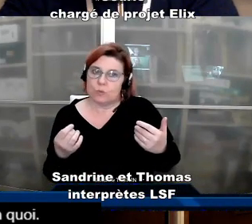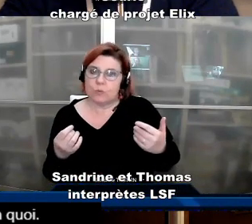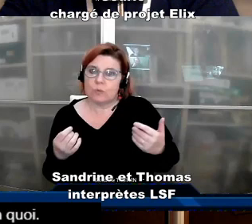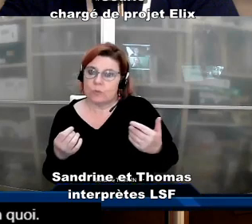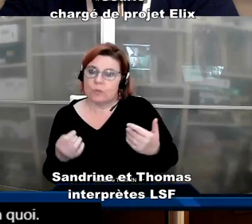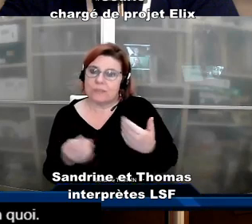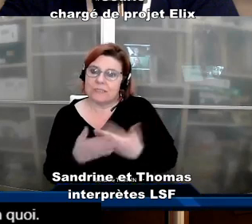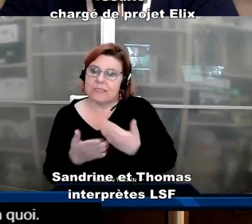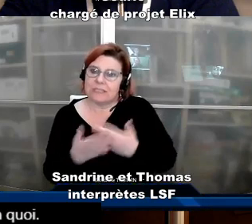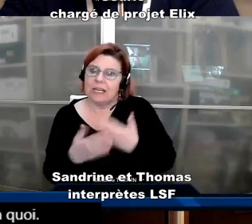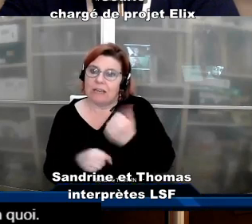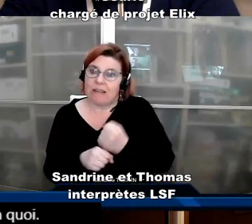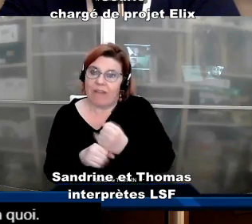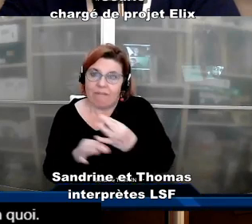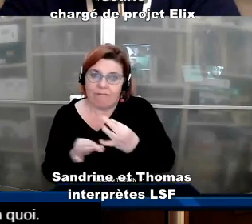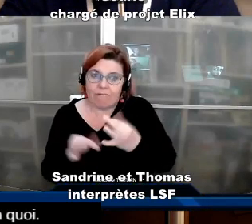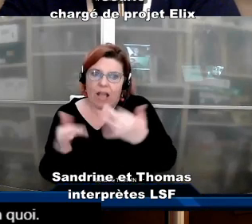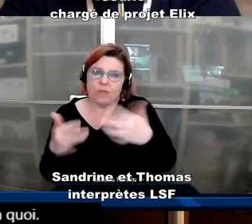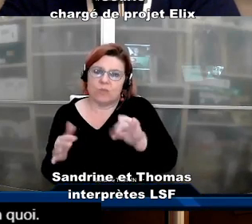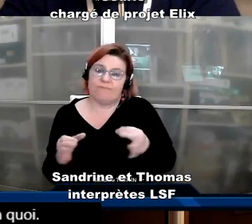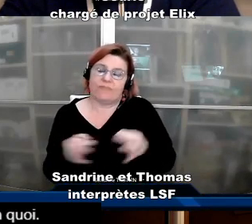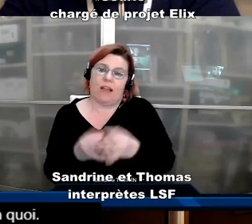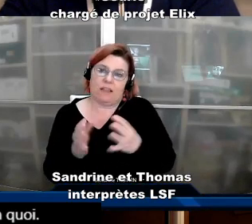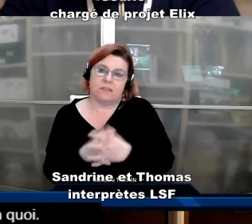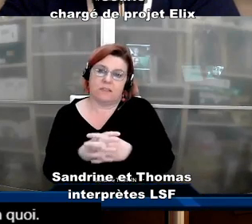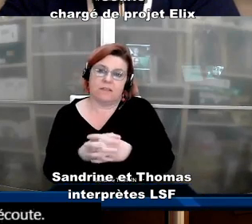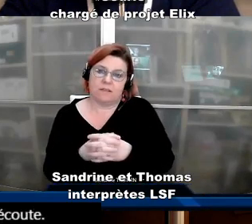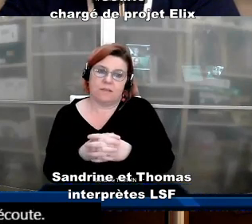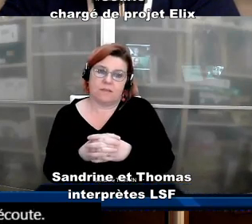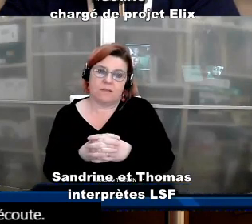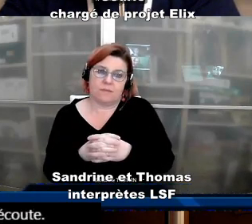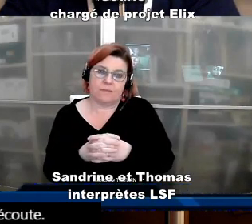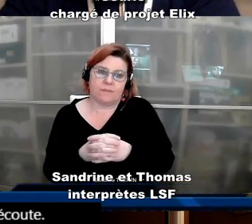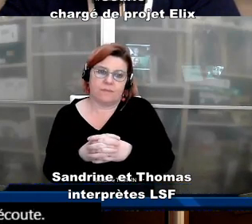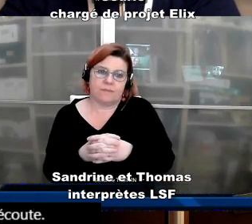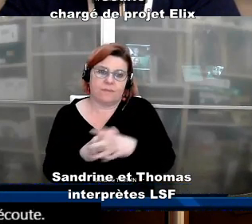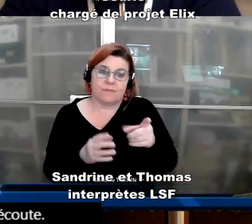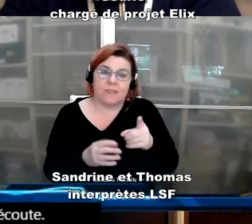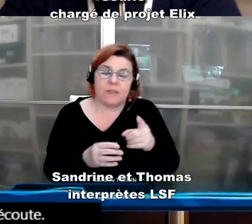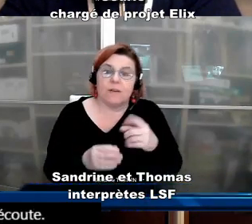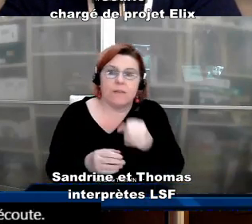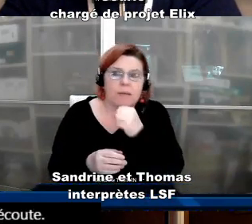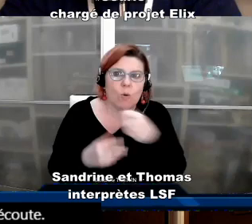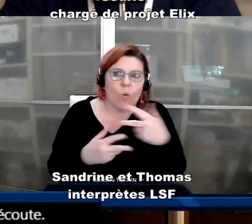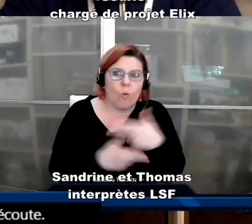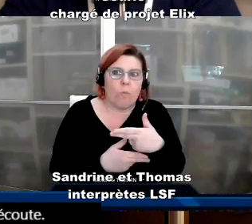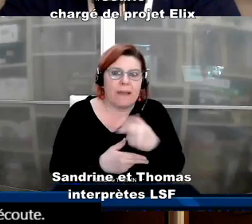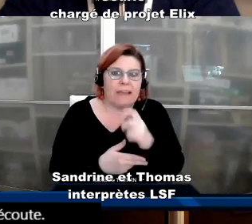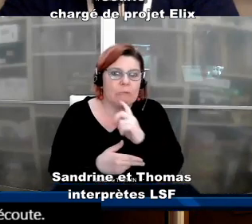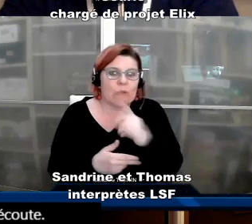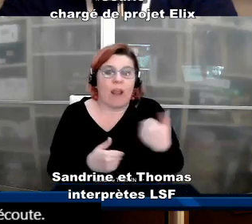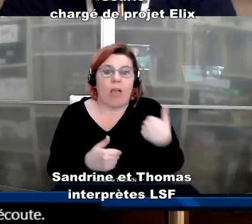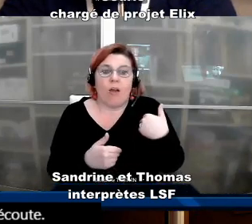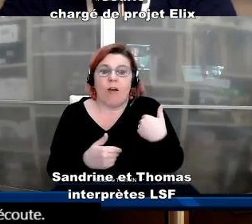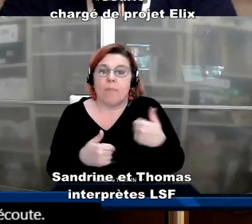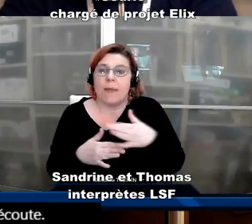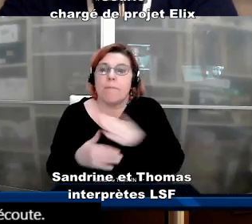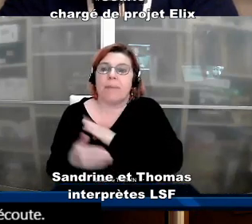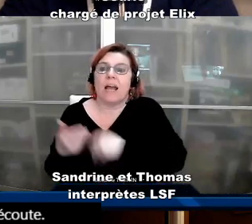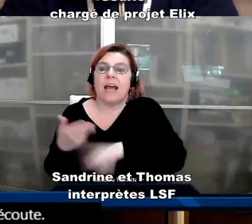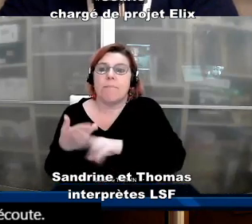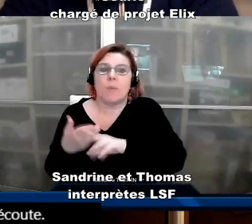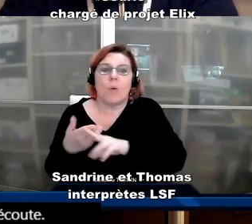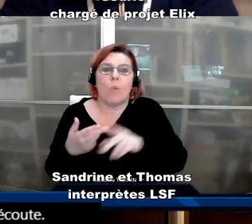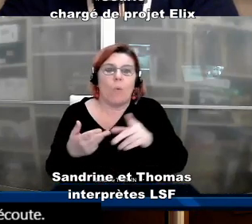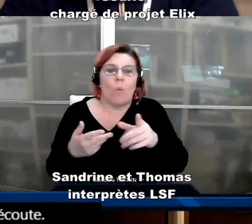C'est un travail très minutieux, Elix. Oui, j'avais coupé mon micro, mais bon, avec ta réponse, avec nos interactions, les gens ont suivi à peu